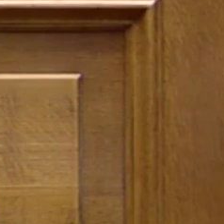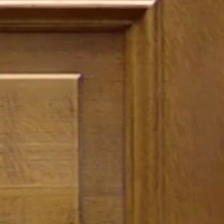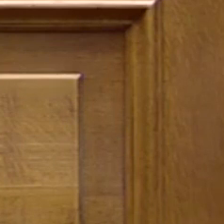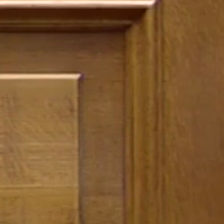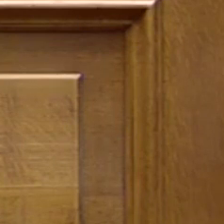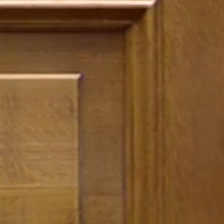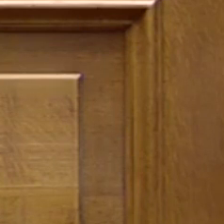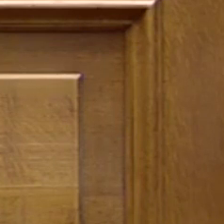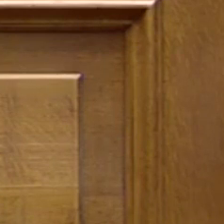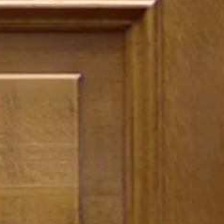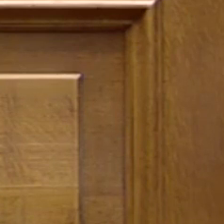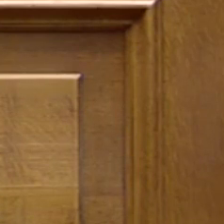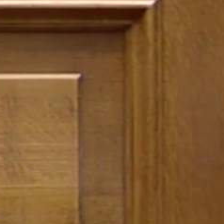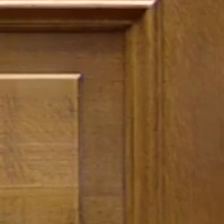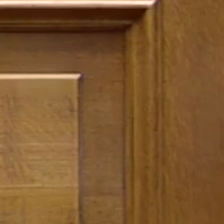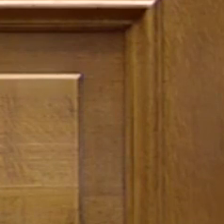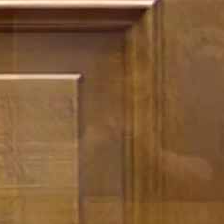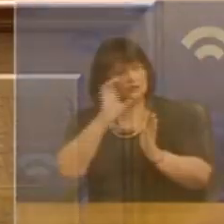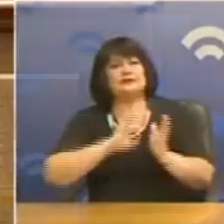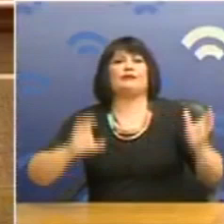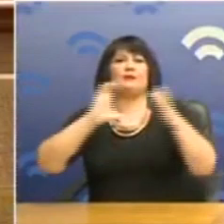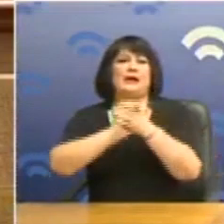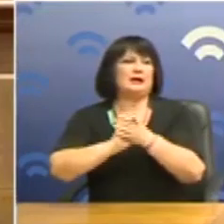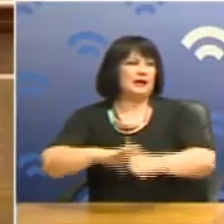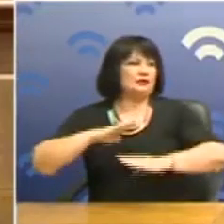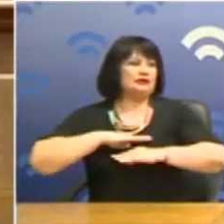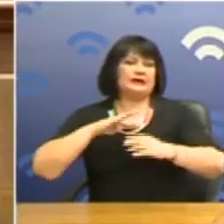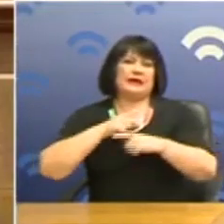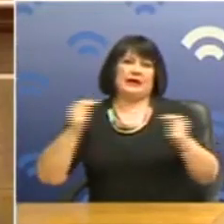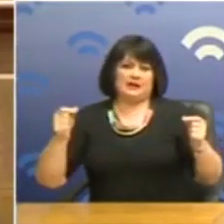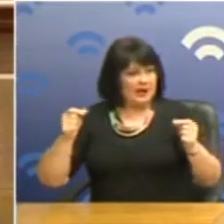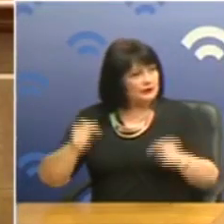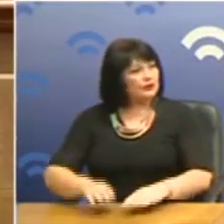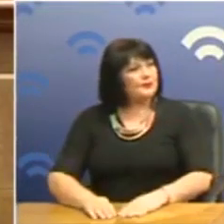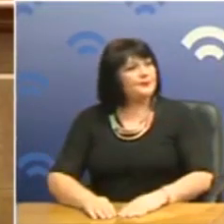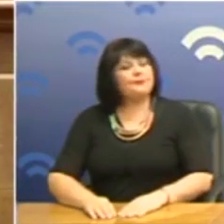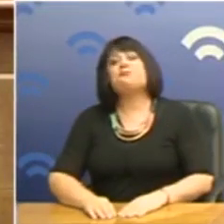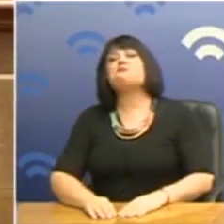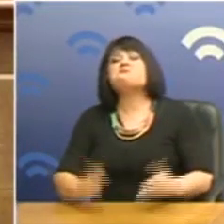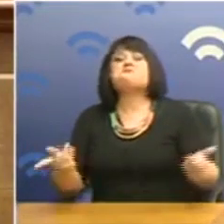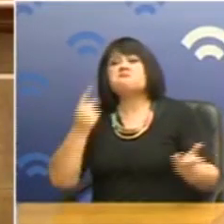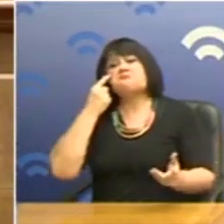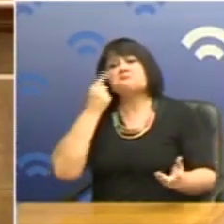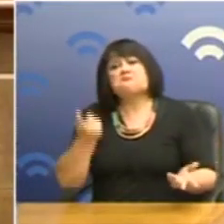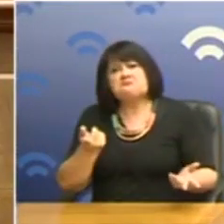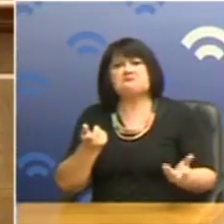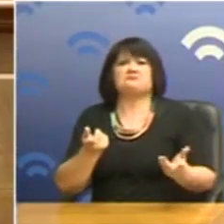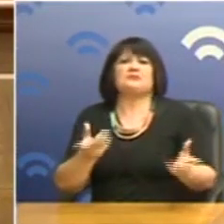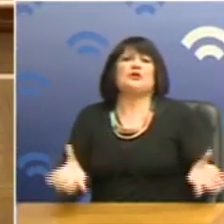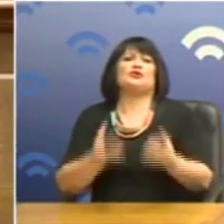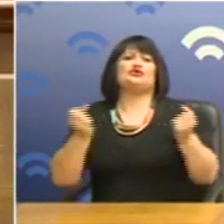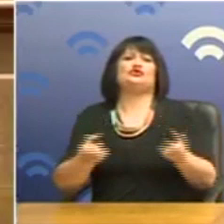επιταγές και τους σχεδιασμούς της Ευρωπαϊκής Ένωσης και του ΝΑΤΟ, με την αποθέωση των αγορών, των ιδιωτικοποιήσεων, των δίθεν